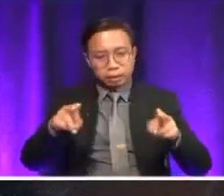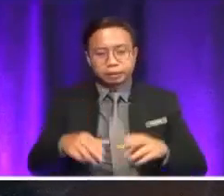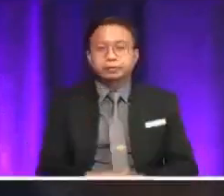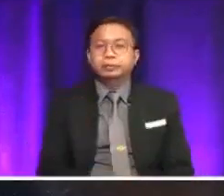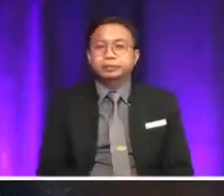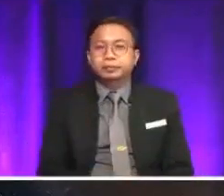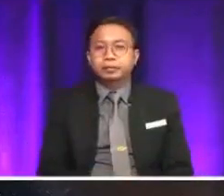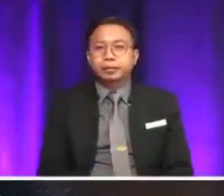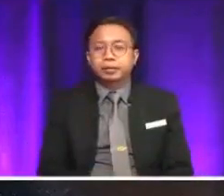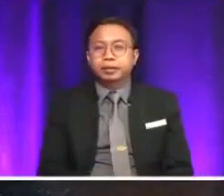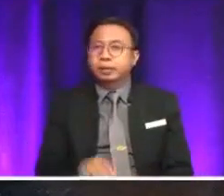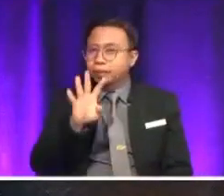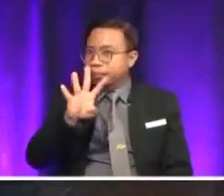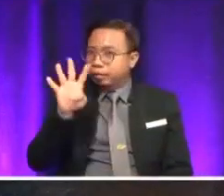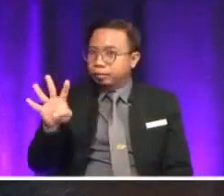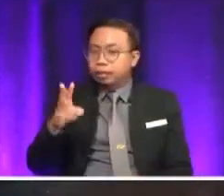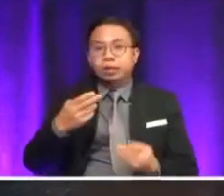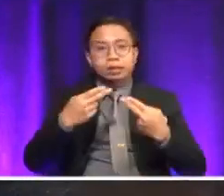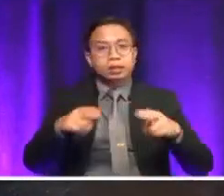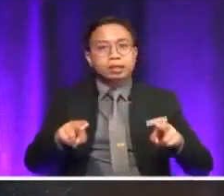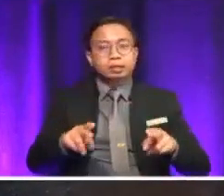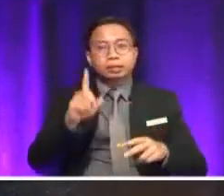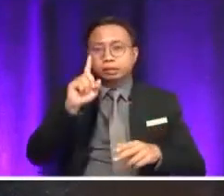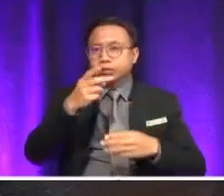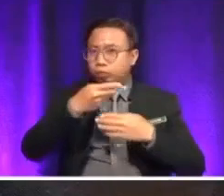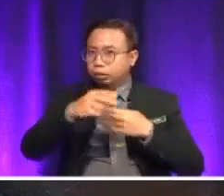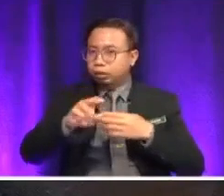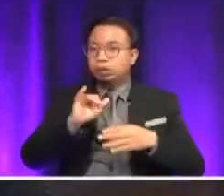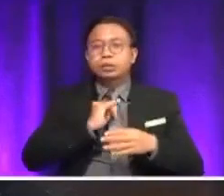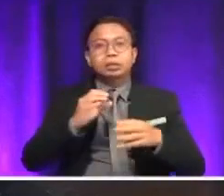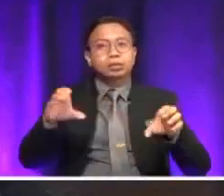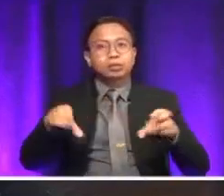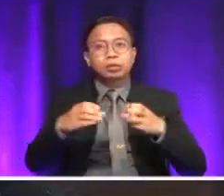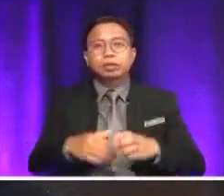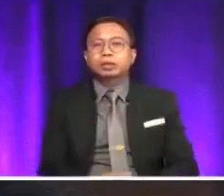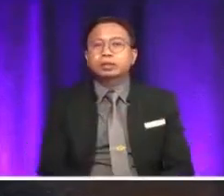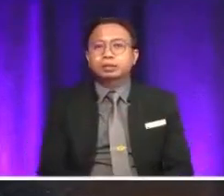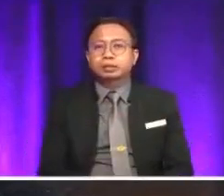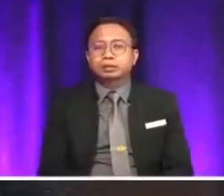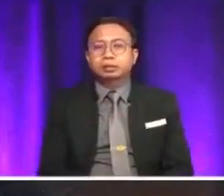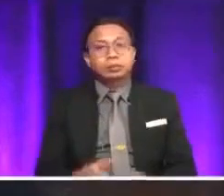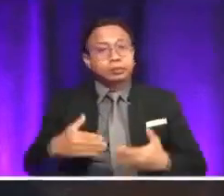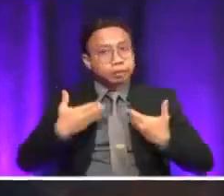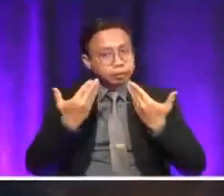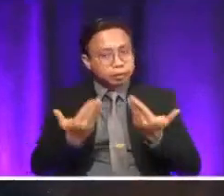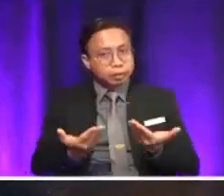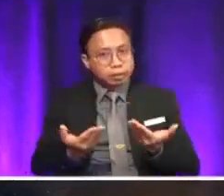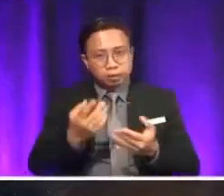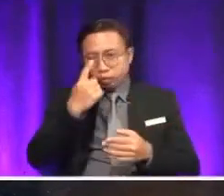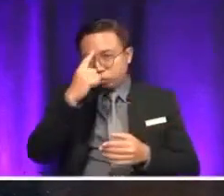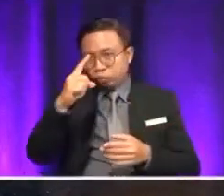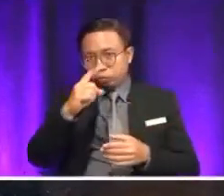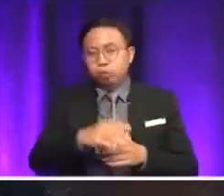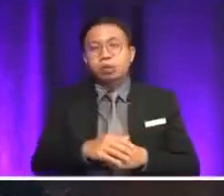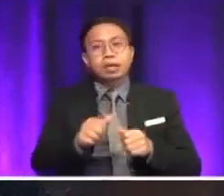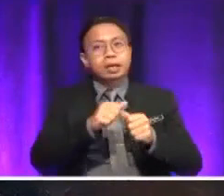Okey, seorang ataupun empat-empat hilang. Tiba-tiba satu hantar, saya buat. Okey, so macam mana untuk